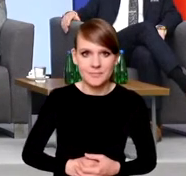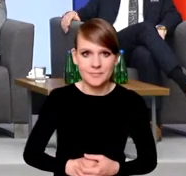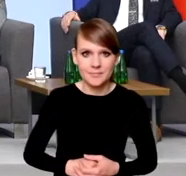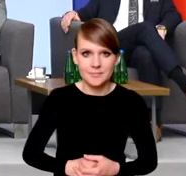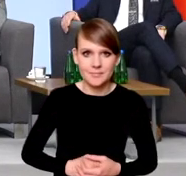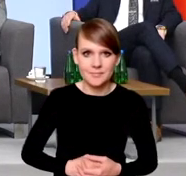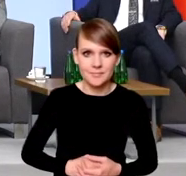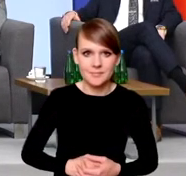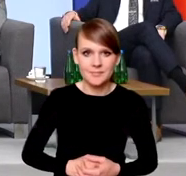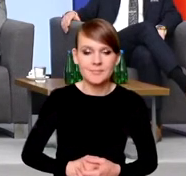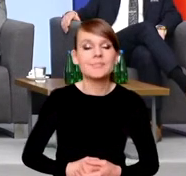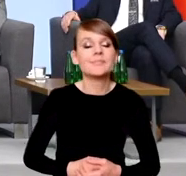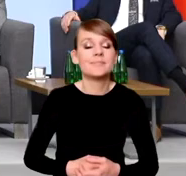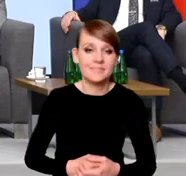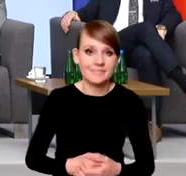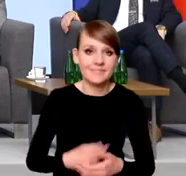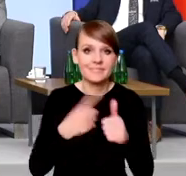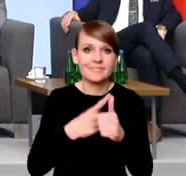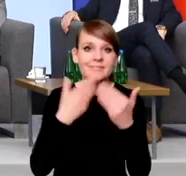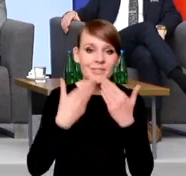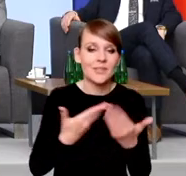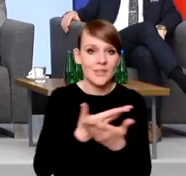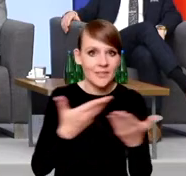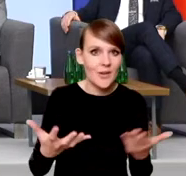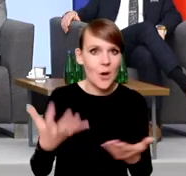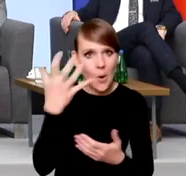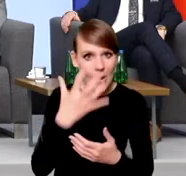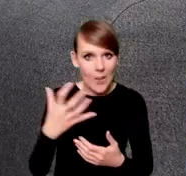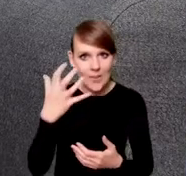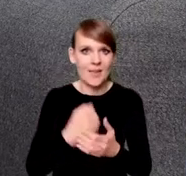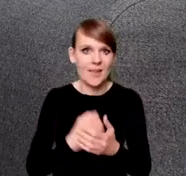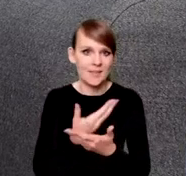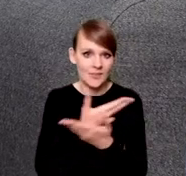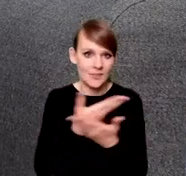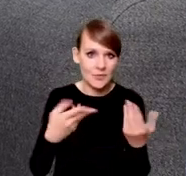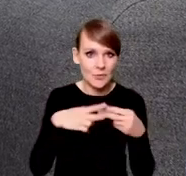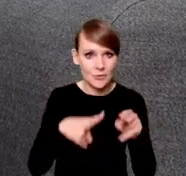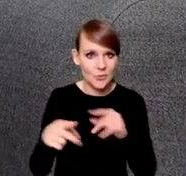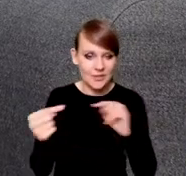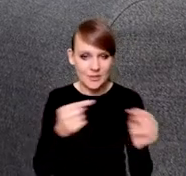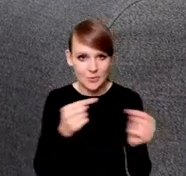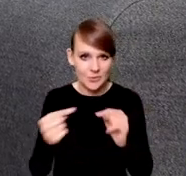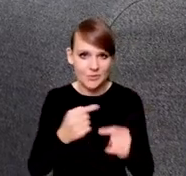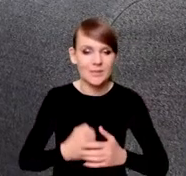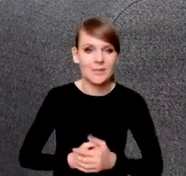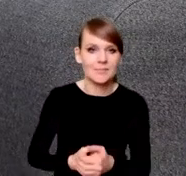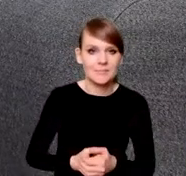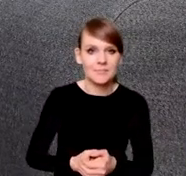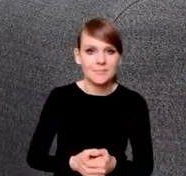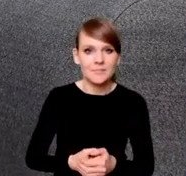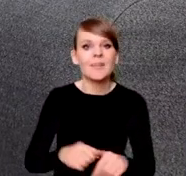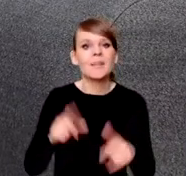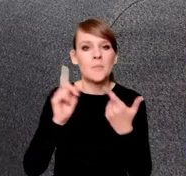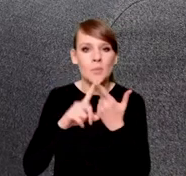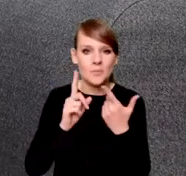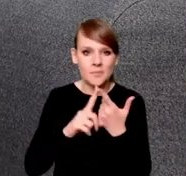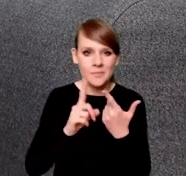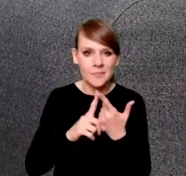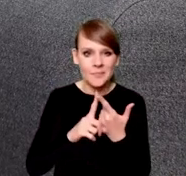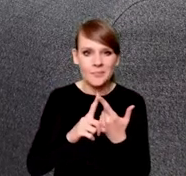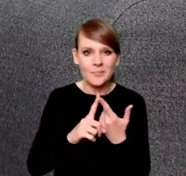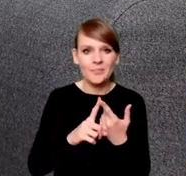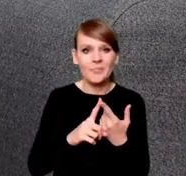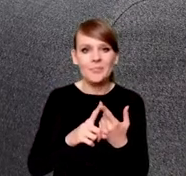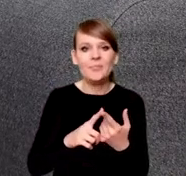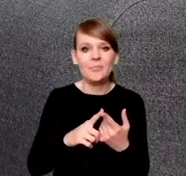Po pierwsze dziękuję, że Państwo nas oglądacie to i bierzecie udział w tej dyskusji. Po drugie, wydaje mi się, trochę odpowiadając na